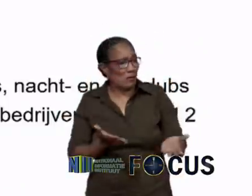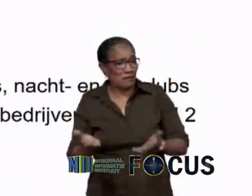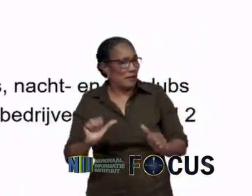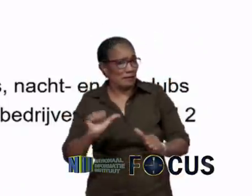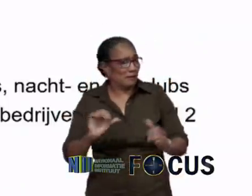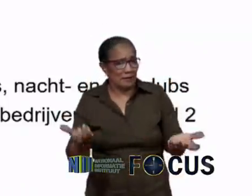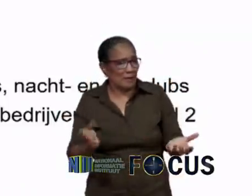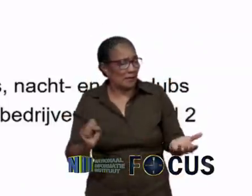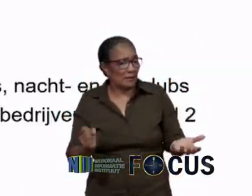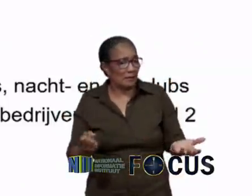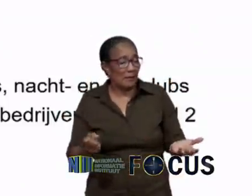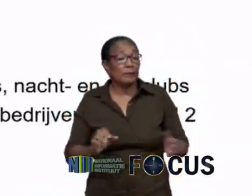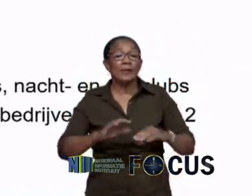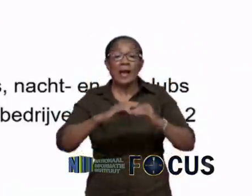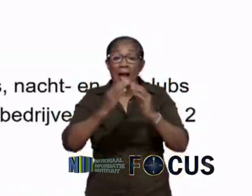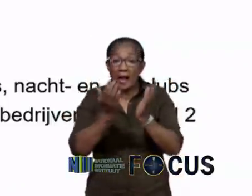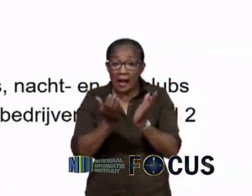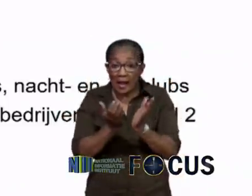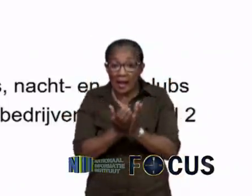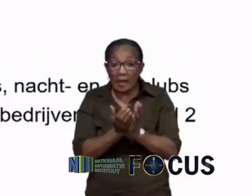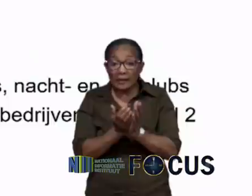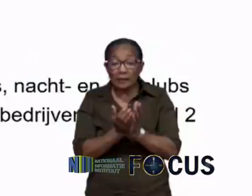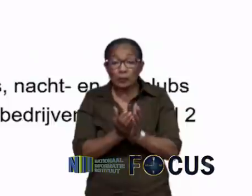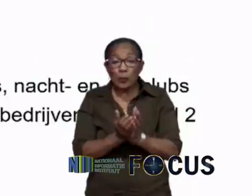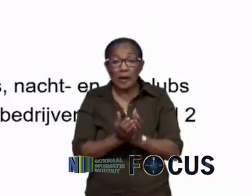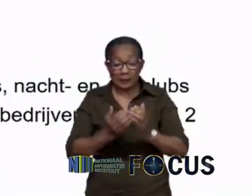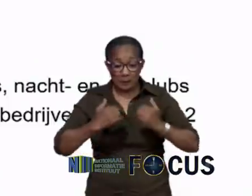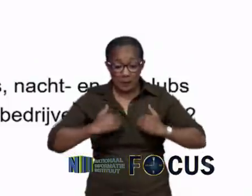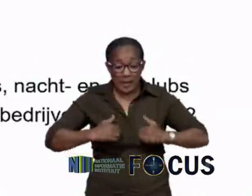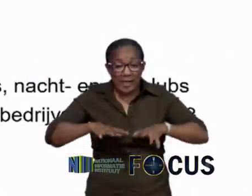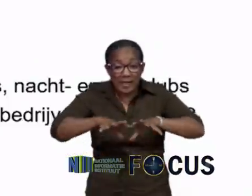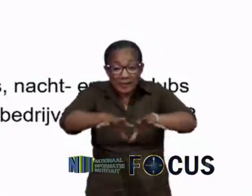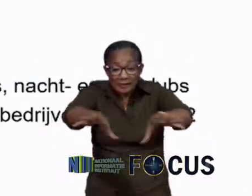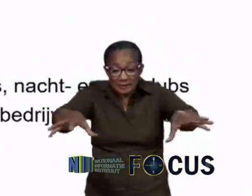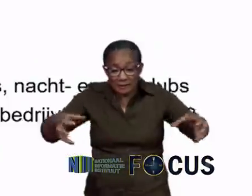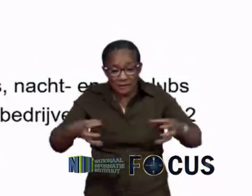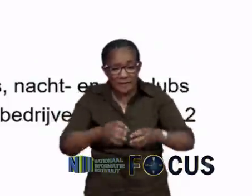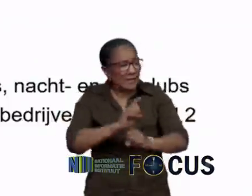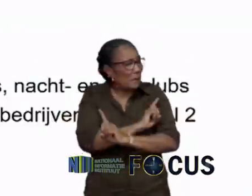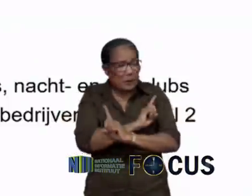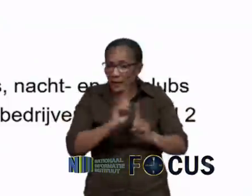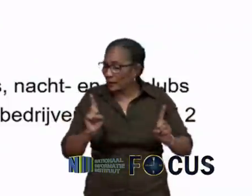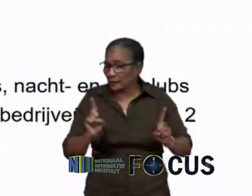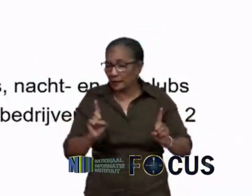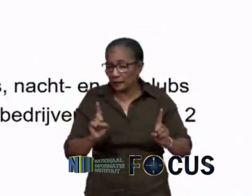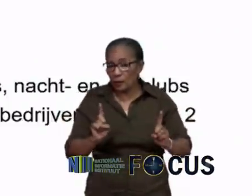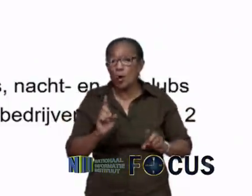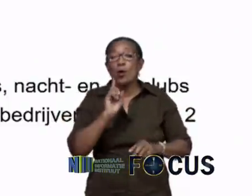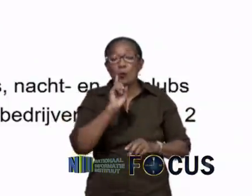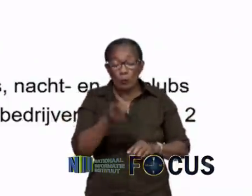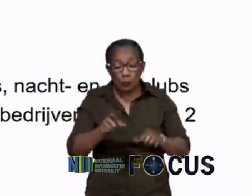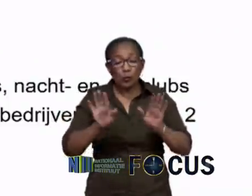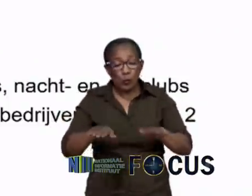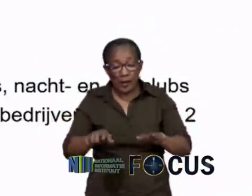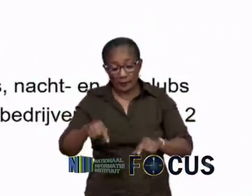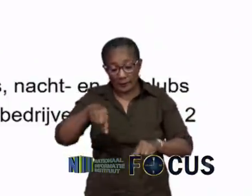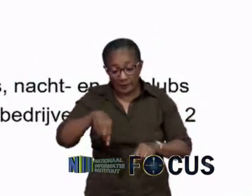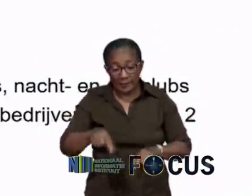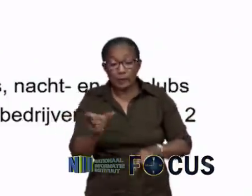soort sandati. Alla principe ab bondroefsma an no go mag. Dus in wakti a wiki